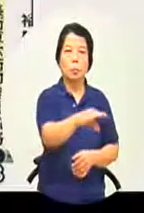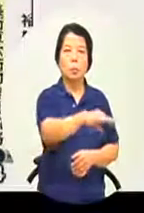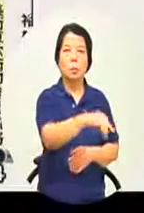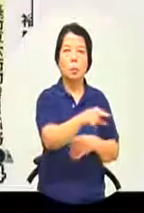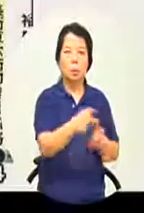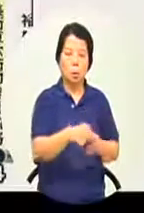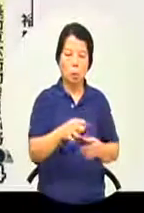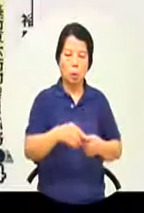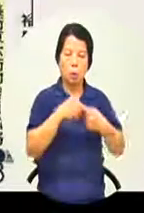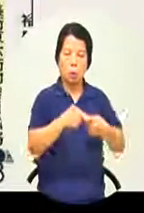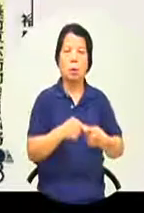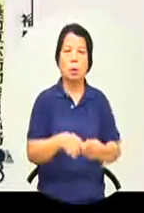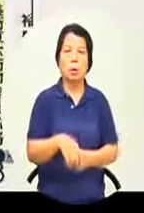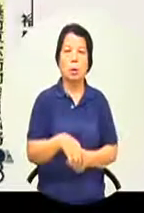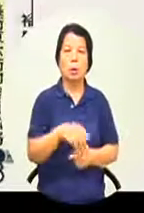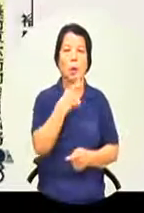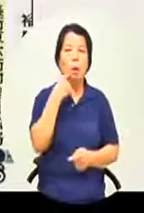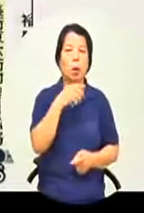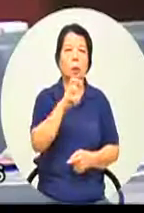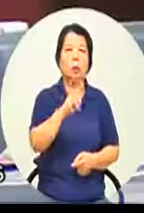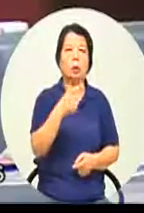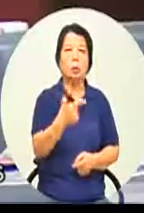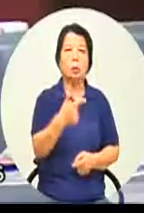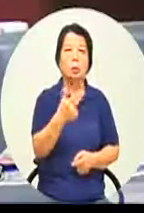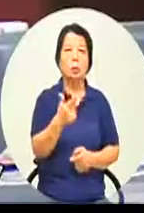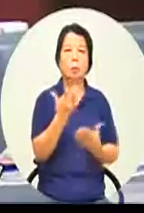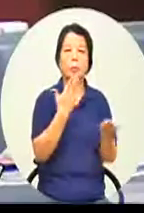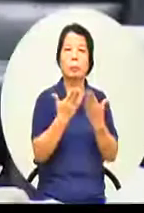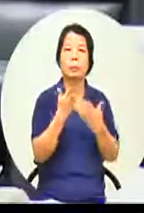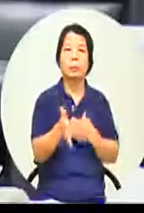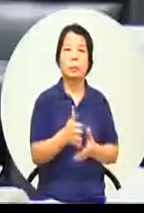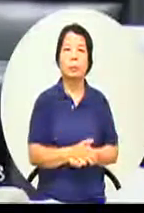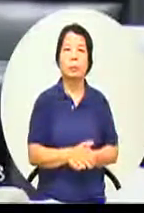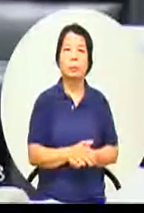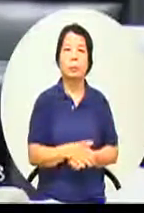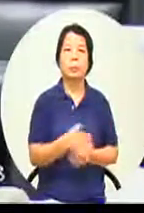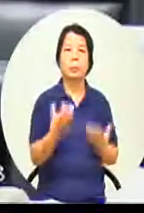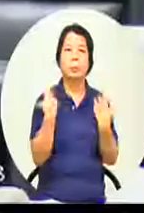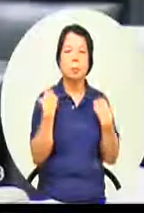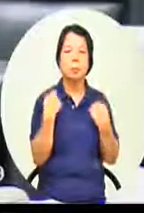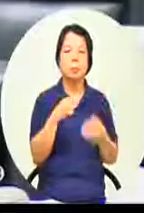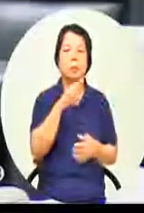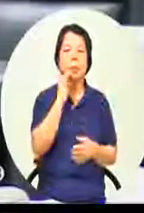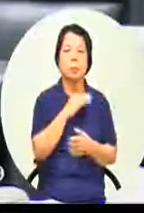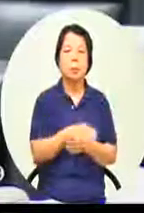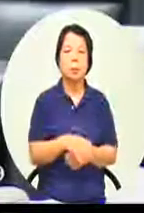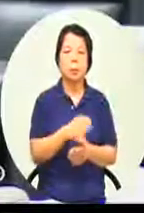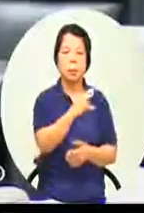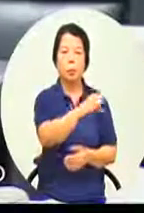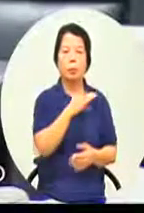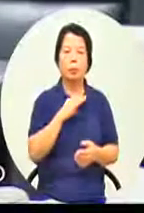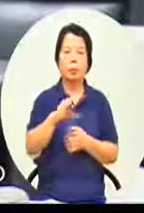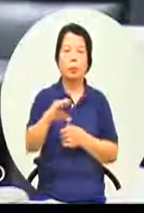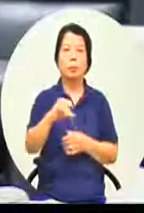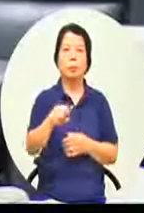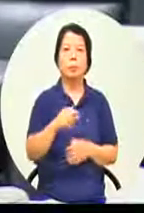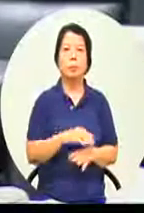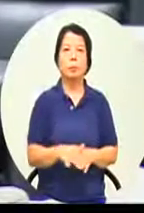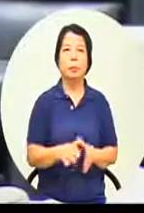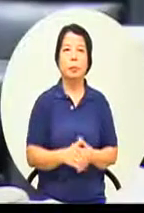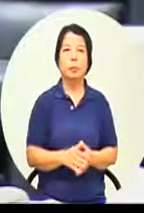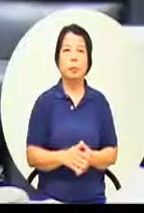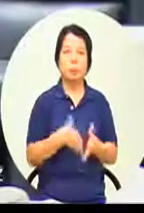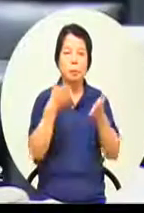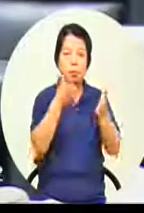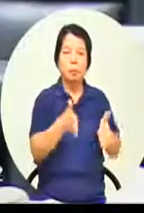是一个红三六有地利跨无了哈，负责的人等一下要 pass 给局长哈，这个部分哈，我想就